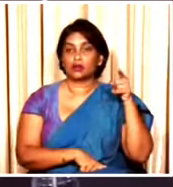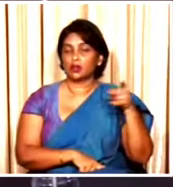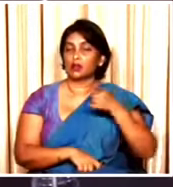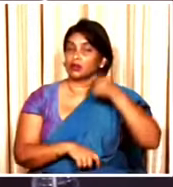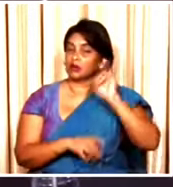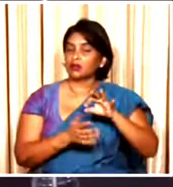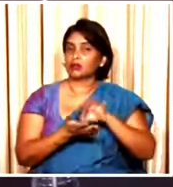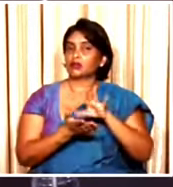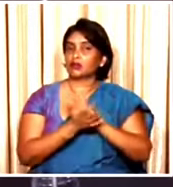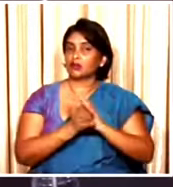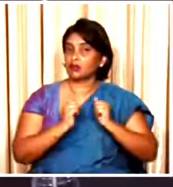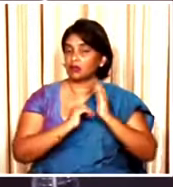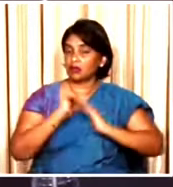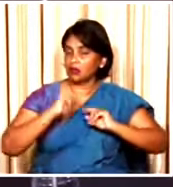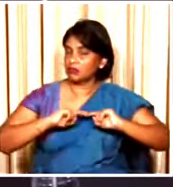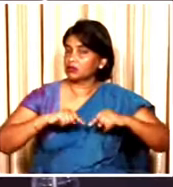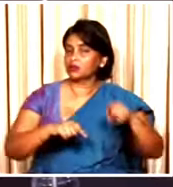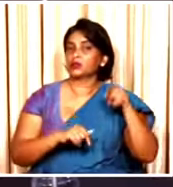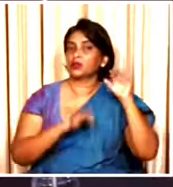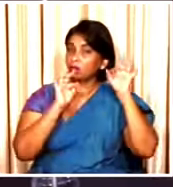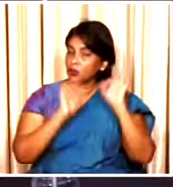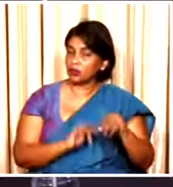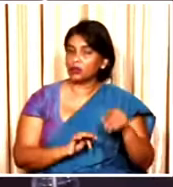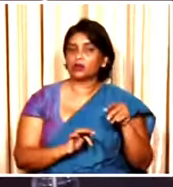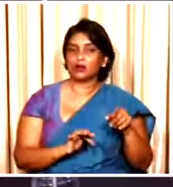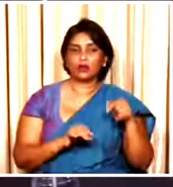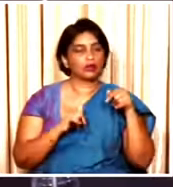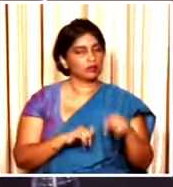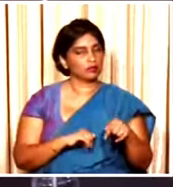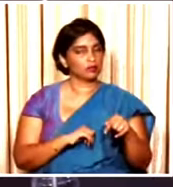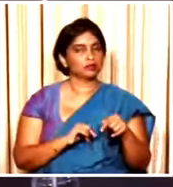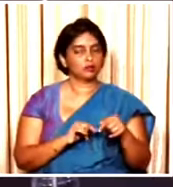තීන්දු ක්‍රියාත්මක නොකිරීමට අද